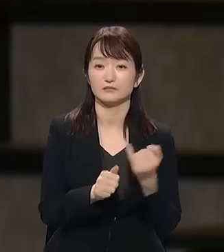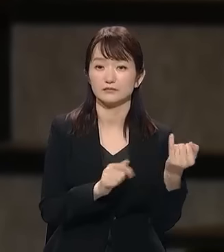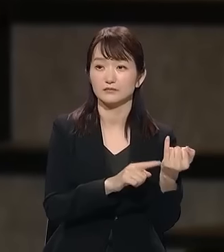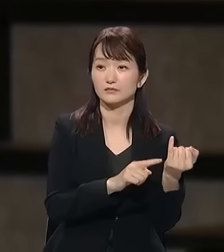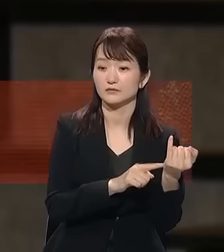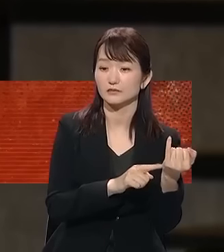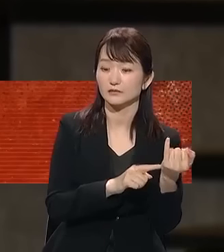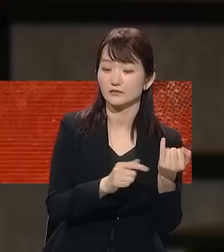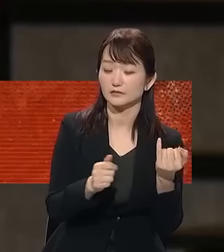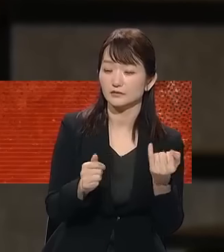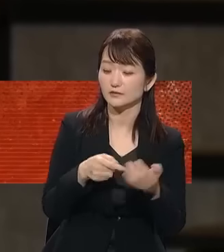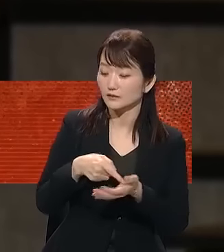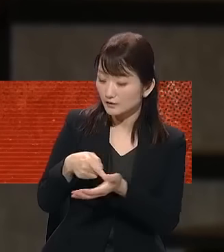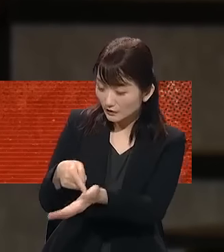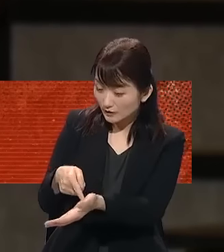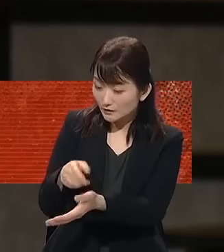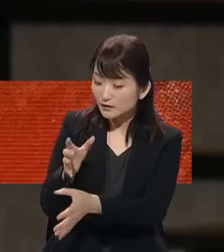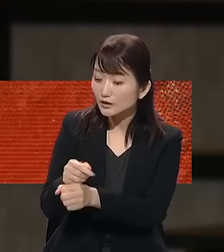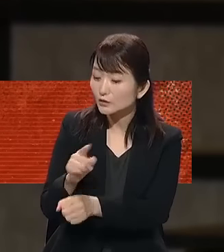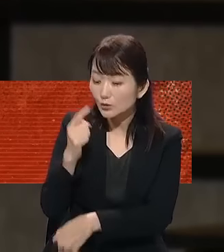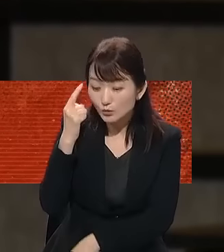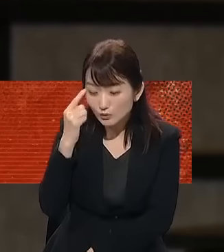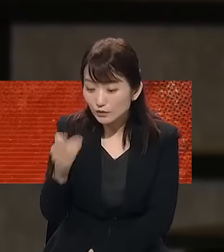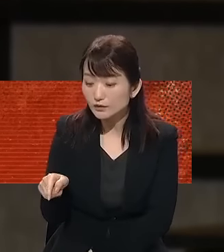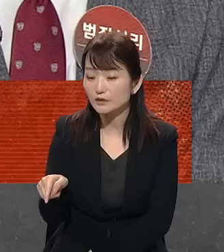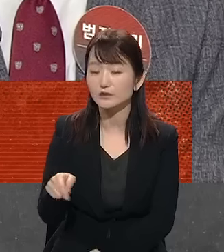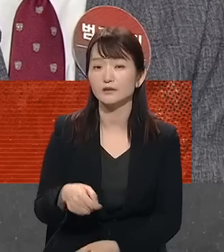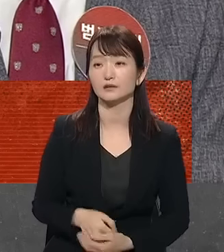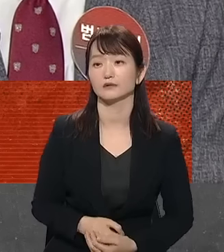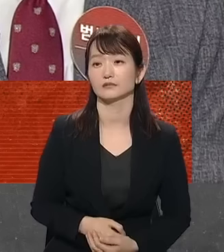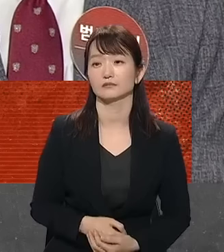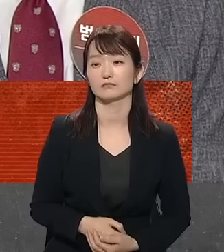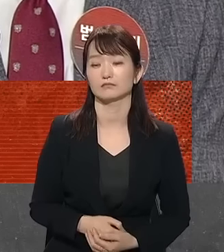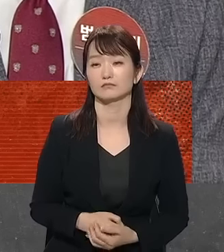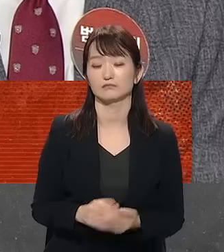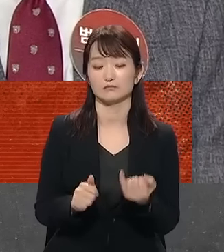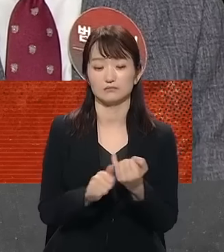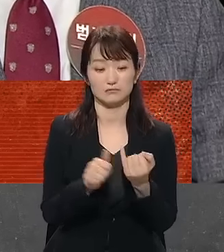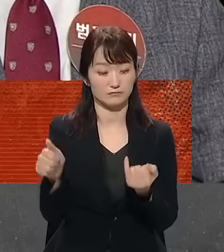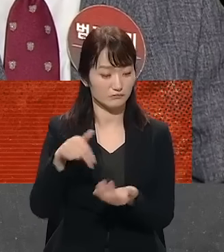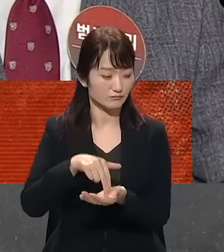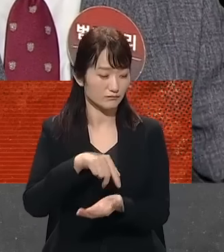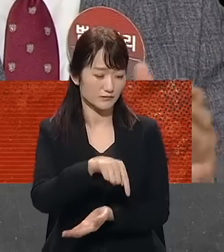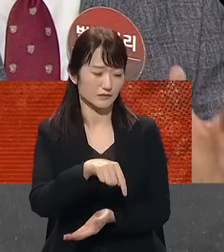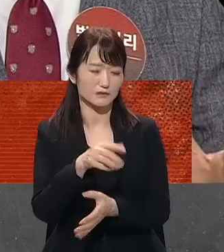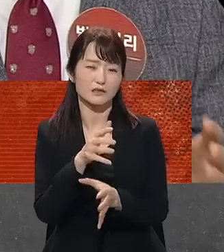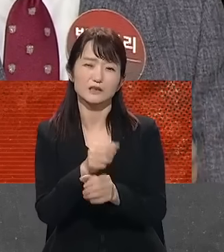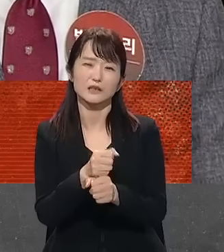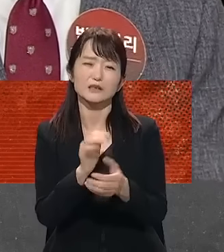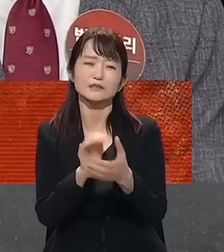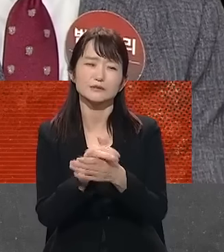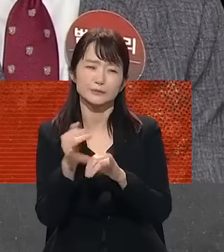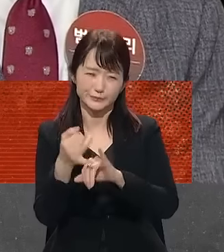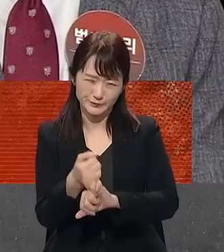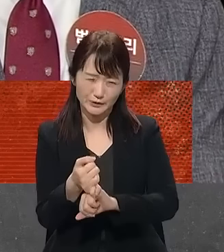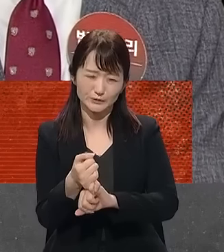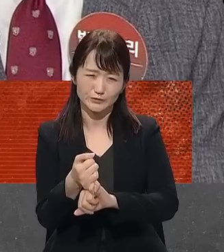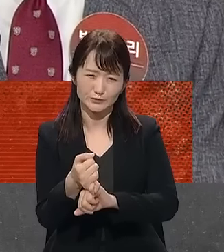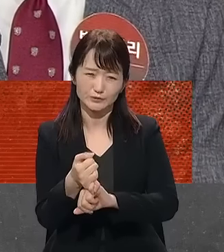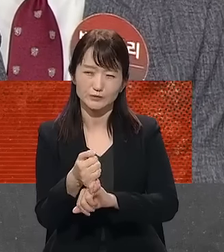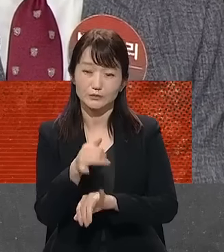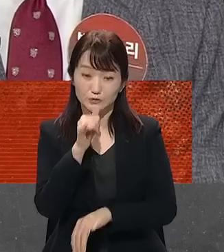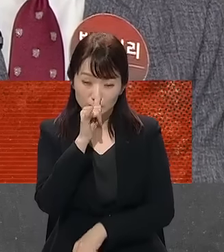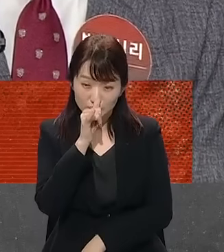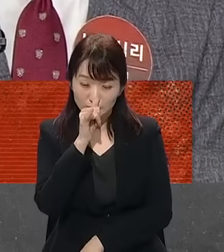날이 어떠냐고 제의를 했잖아요 그러면 그이 남편 입장에서는 아 그날은 친구랑 약속이 돼 있다라고